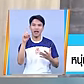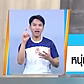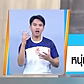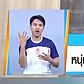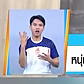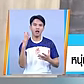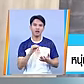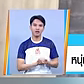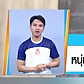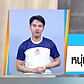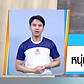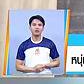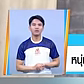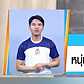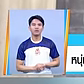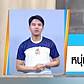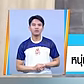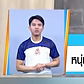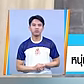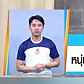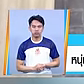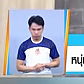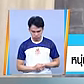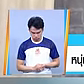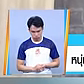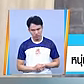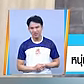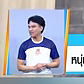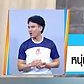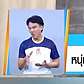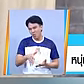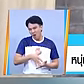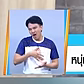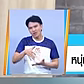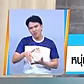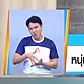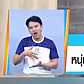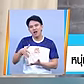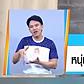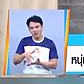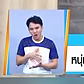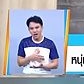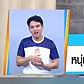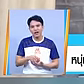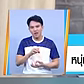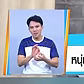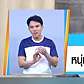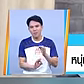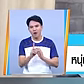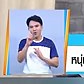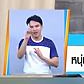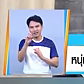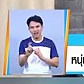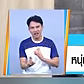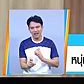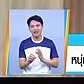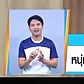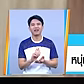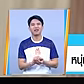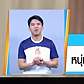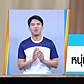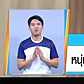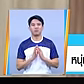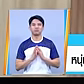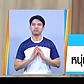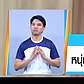ายค่ะแค่เมาๆเท่านั้นเองนะคะแต่ละวันเนี่ยประมาณบอกว่าต้องกวาดแมลงใส่ถุงใส่แล้วก็ไปเผาให้มันตายสนิทเนี่ยคือมีจำนวน